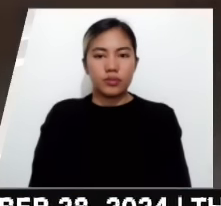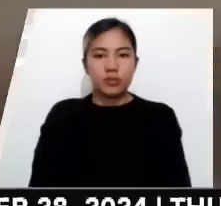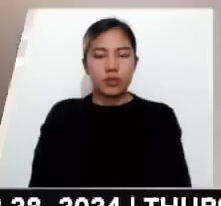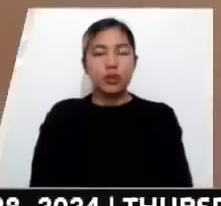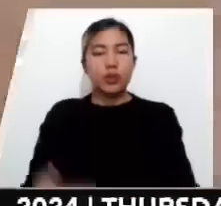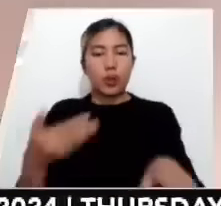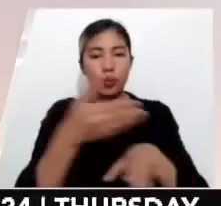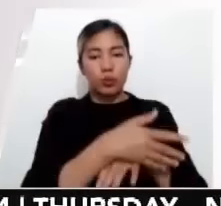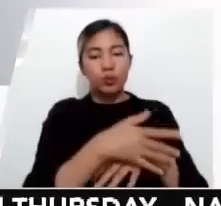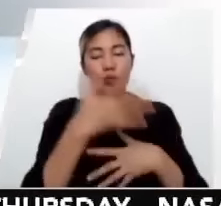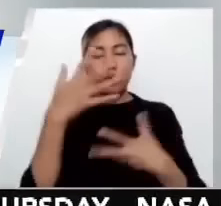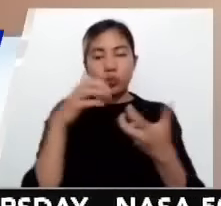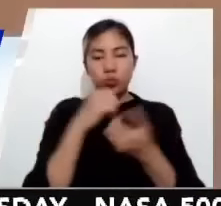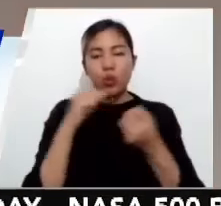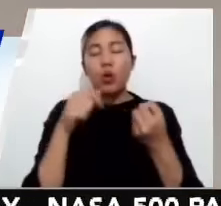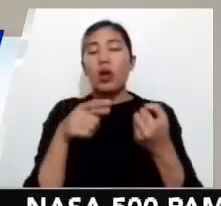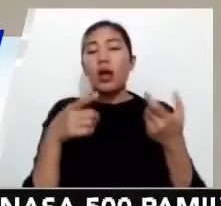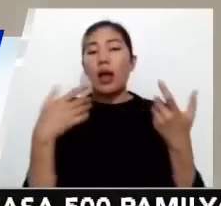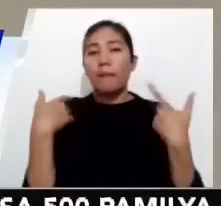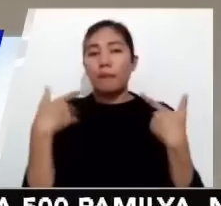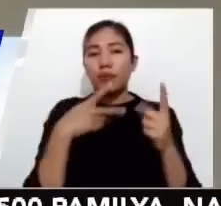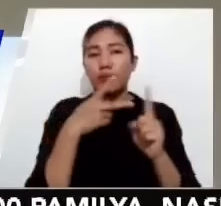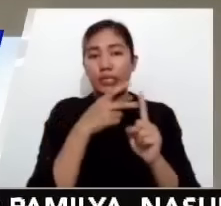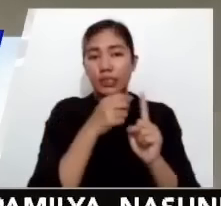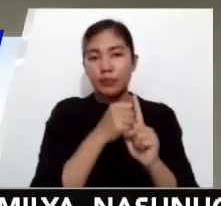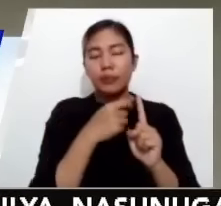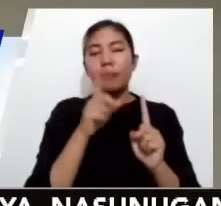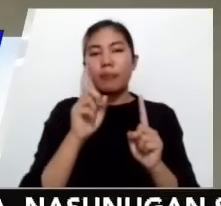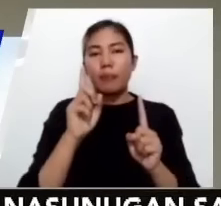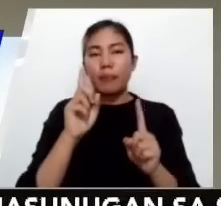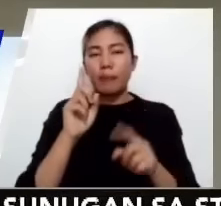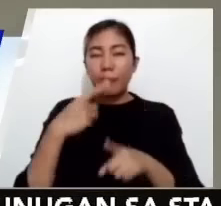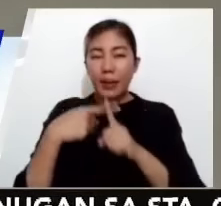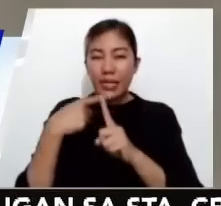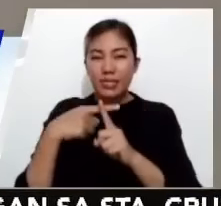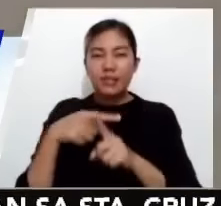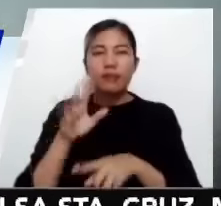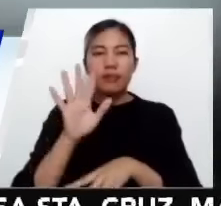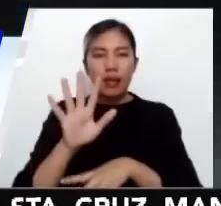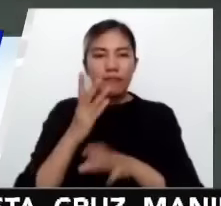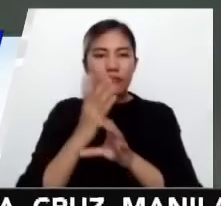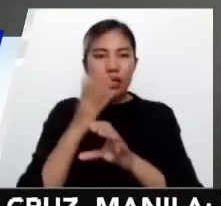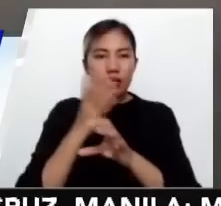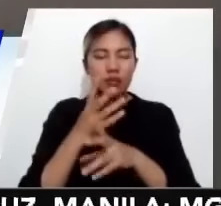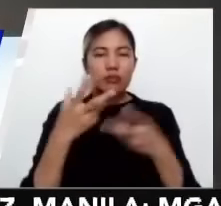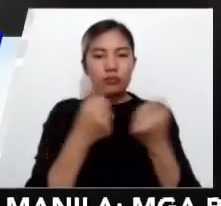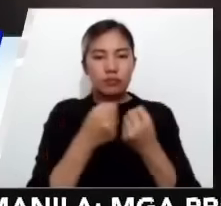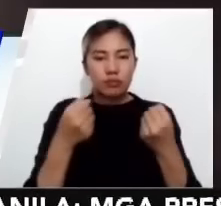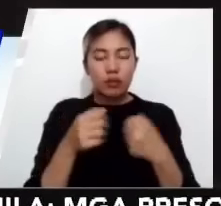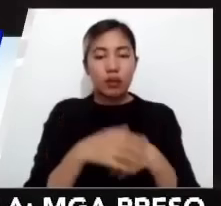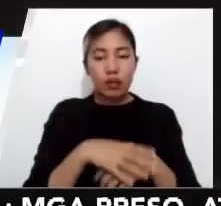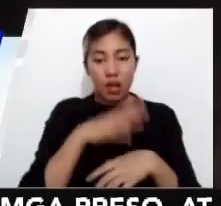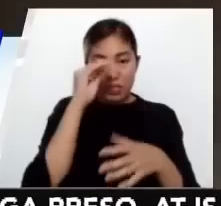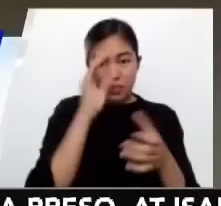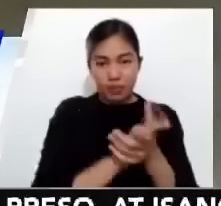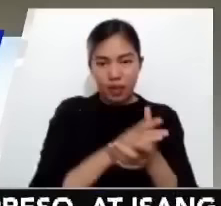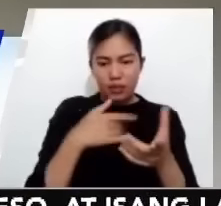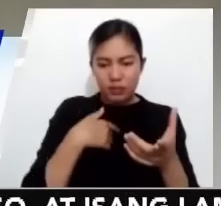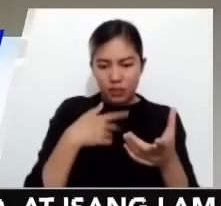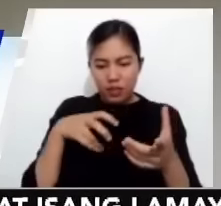Bukod sa biktima, 5 sasakyan ang nabundol ng van. Nakaiwas naman ang mister ng biktima. Nasa kustudiya na ng pulisya